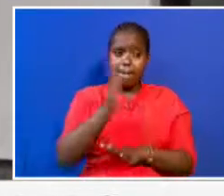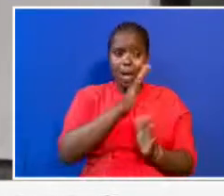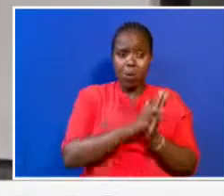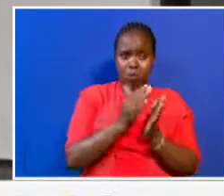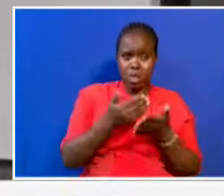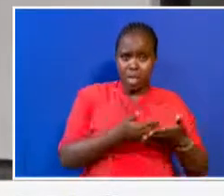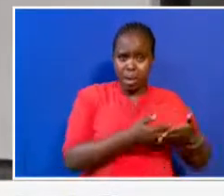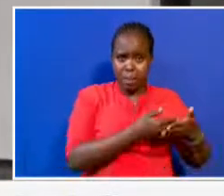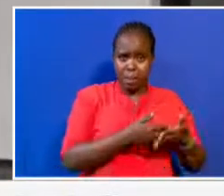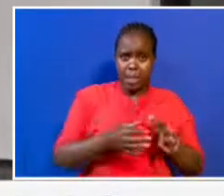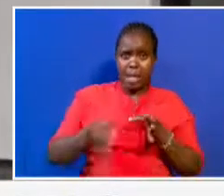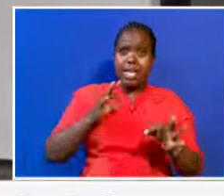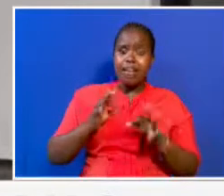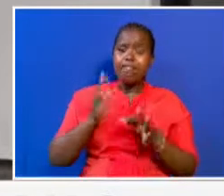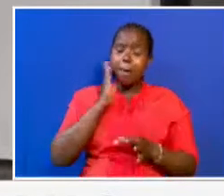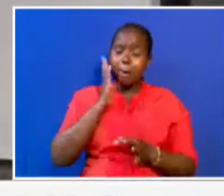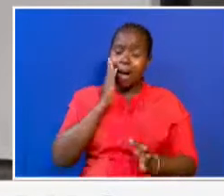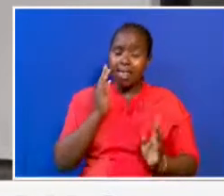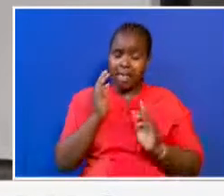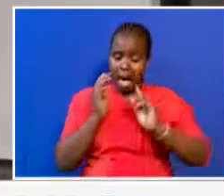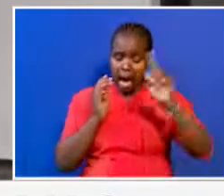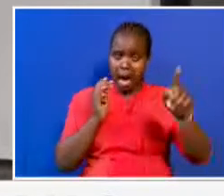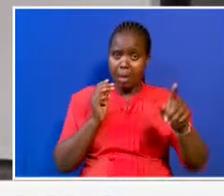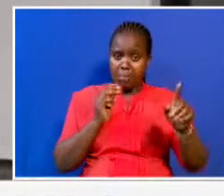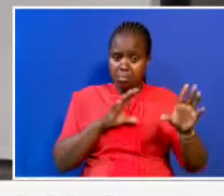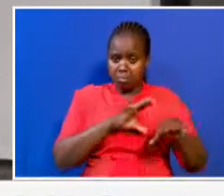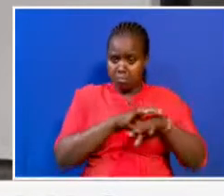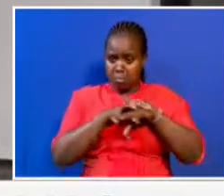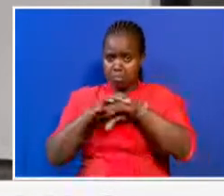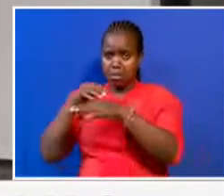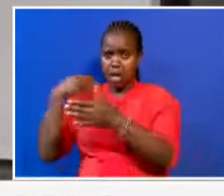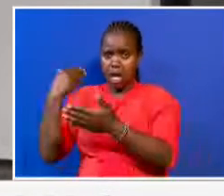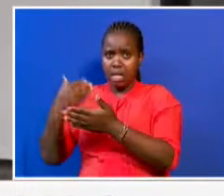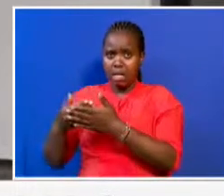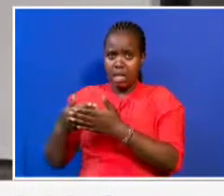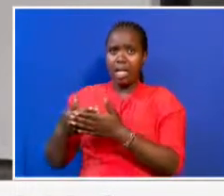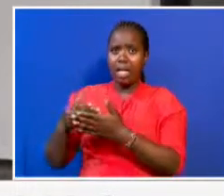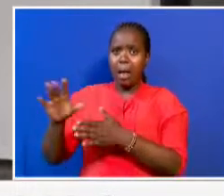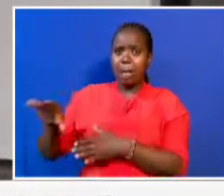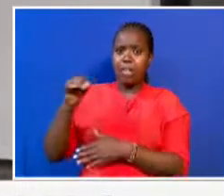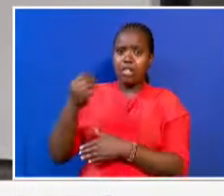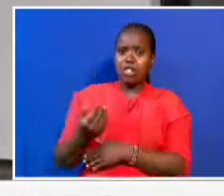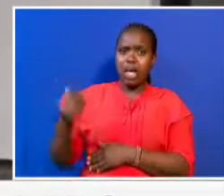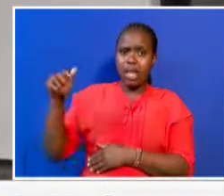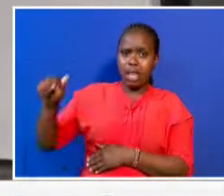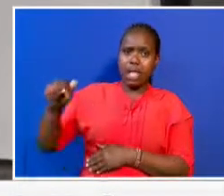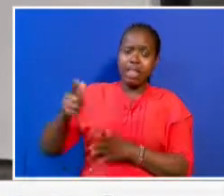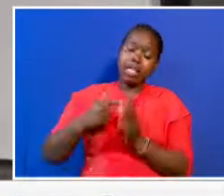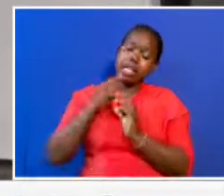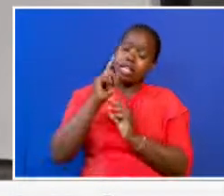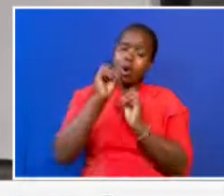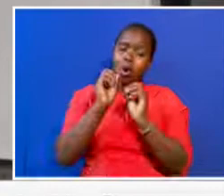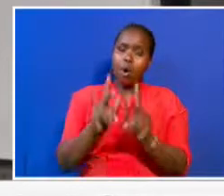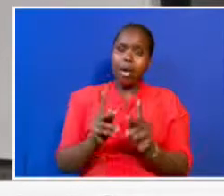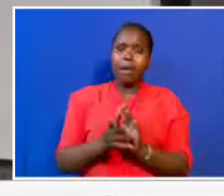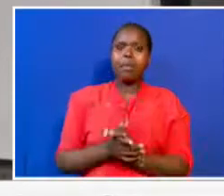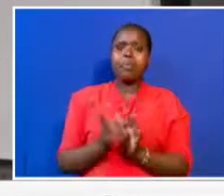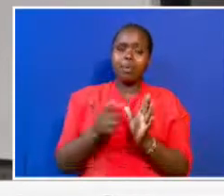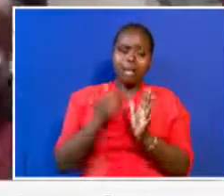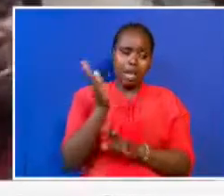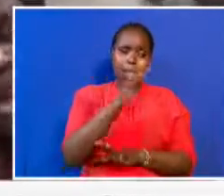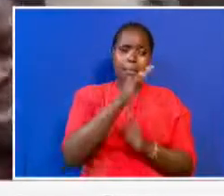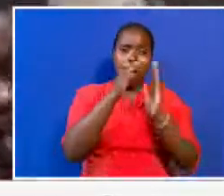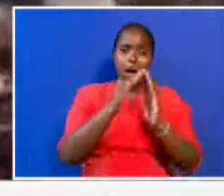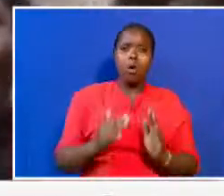mtoto. In case huyo mama akikuja, mtamleta paka hapa, achukulie mtoto hapa. Kasema ni sawa, tukarudi na mtoto kwa